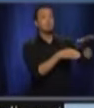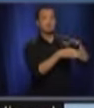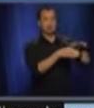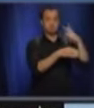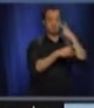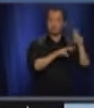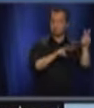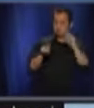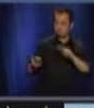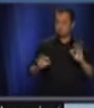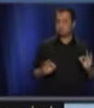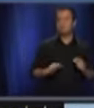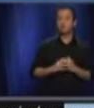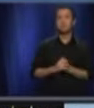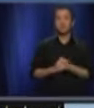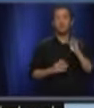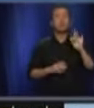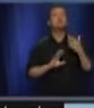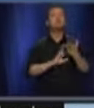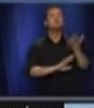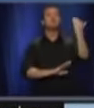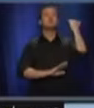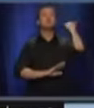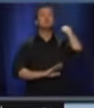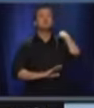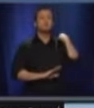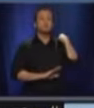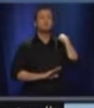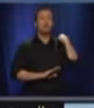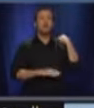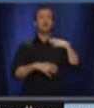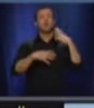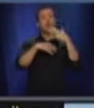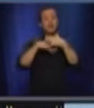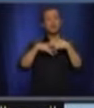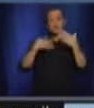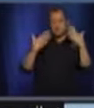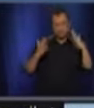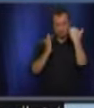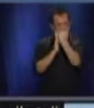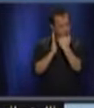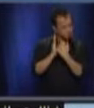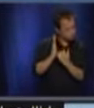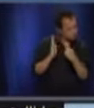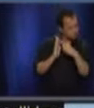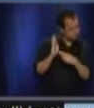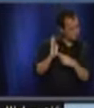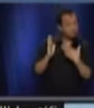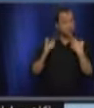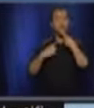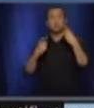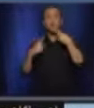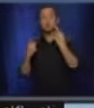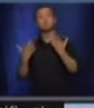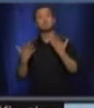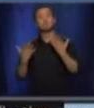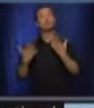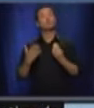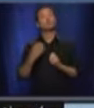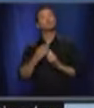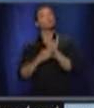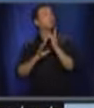semaines, il n'y a pas grande surprise dans la zone orange que je vous ai annoncée, mais on recommandait à ce moment-là de réduire le nombre